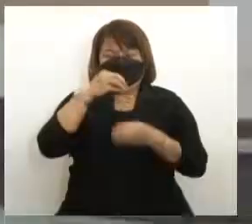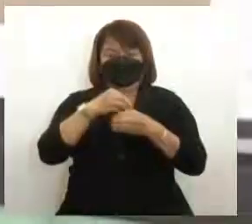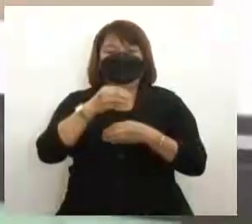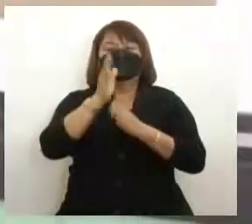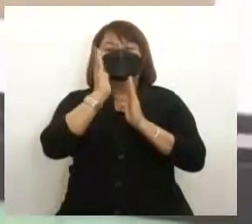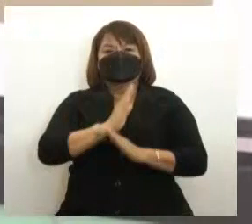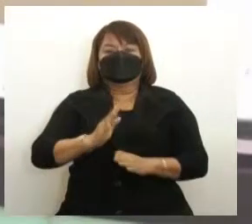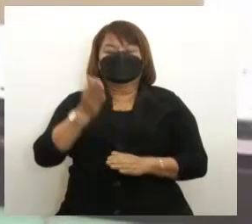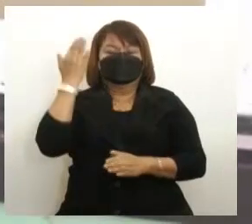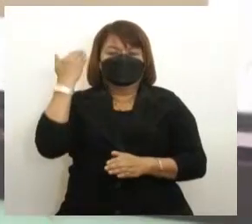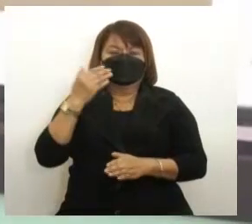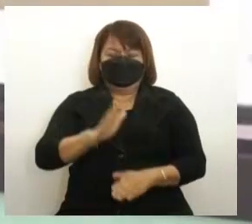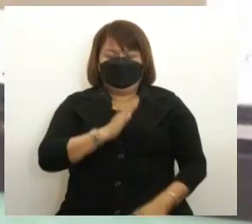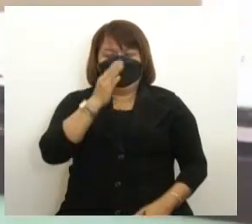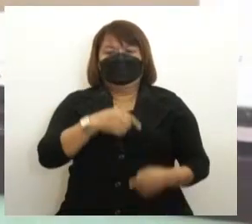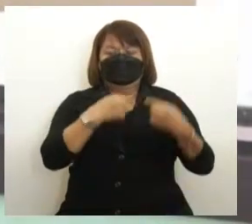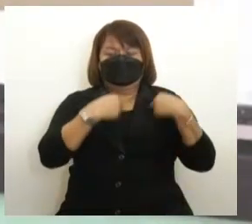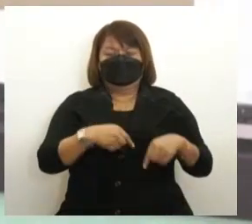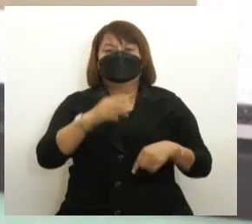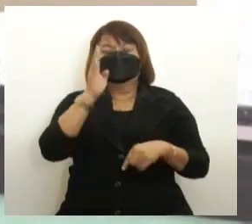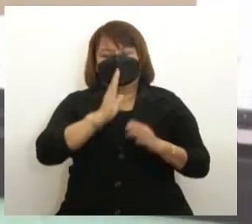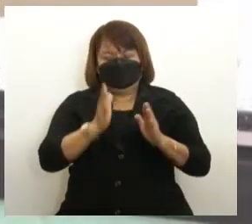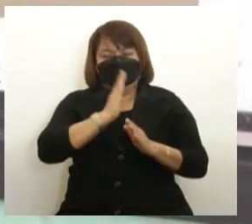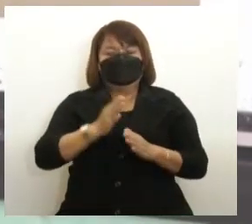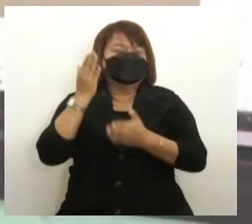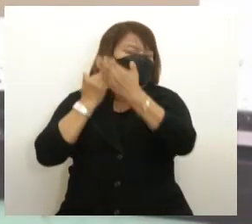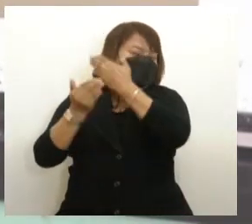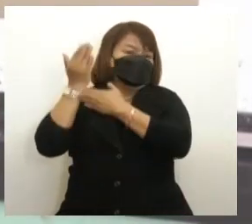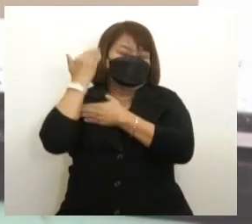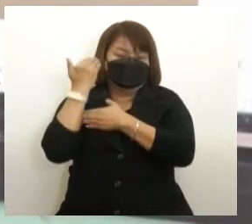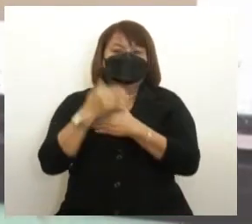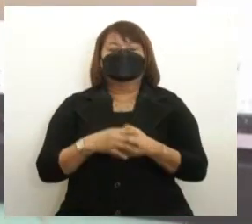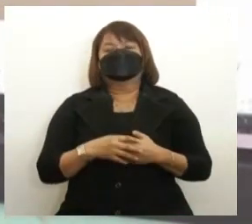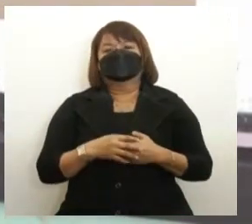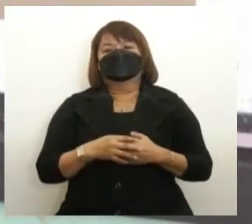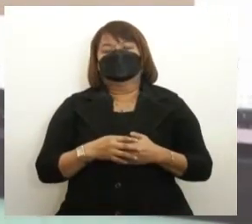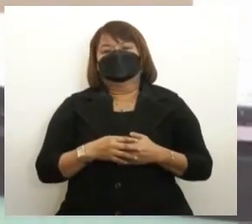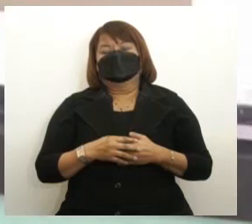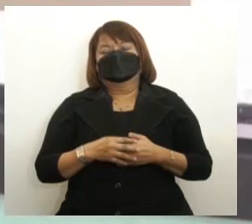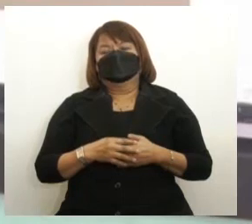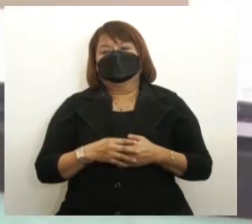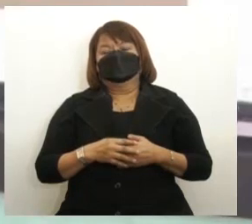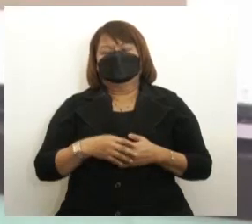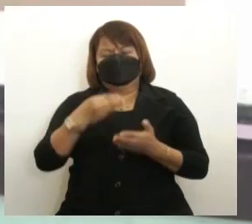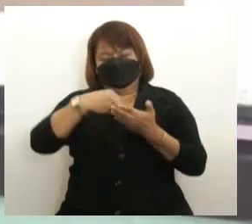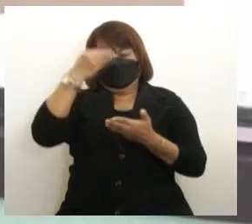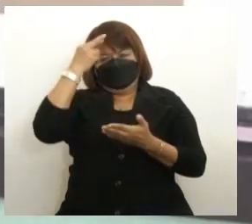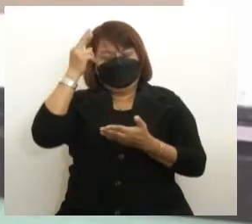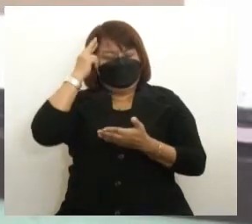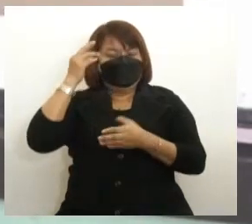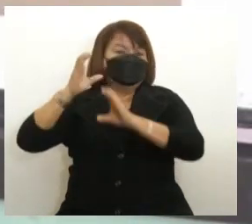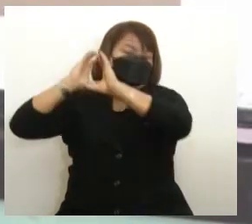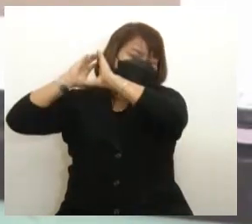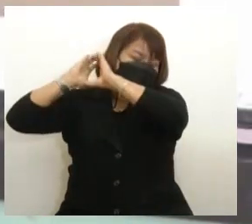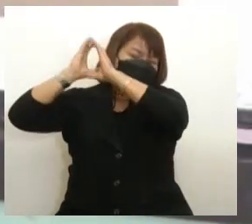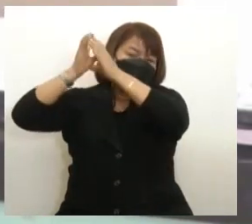ค่ะเราเนี่ยเกิดความภาคภูมิใจในบรรพบุรุษไทยเราใช่ไหมคะเป็นการเรียนรู้จากอดีตด้วย